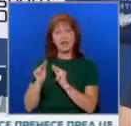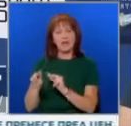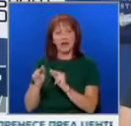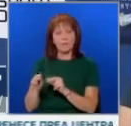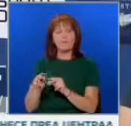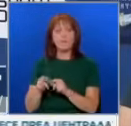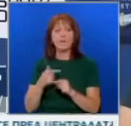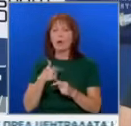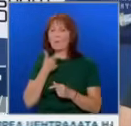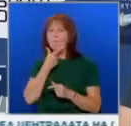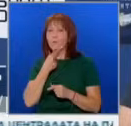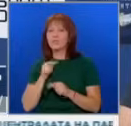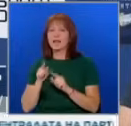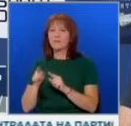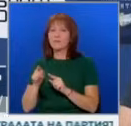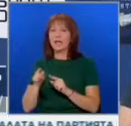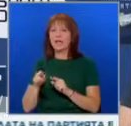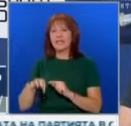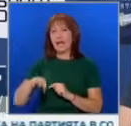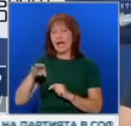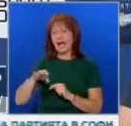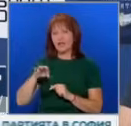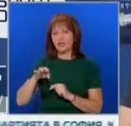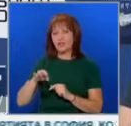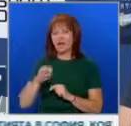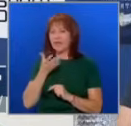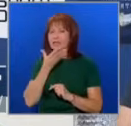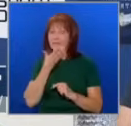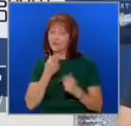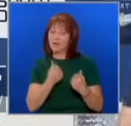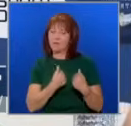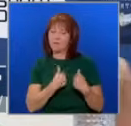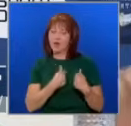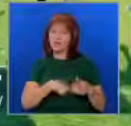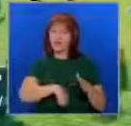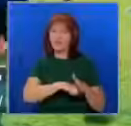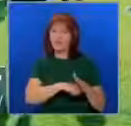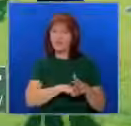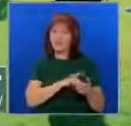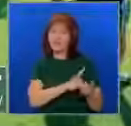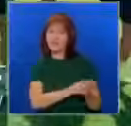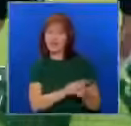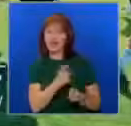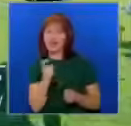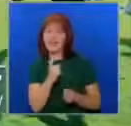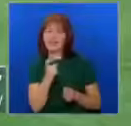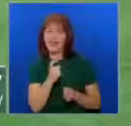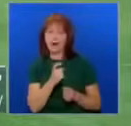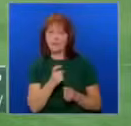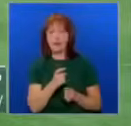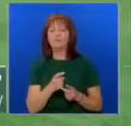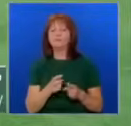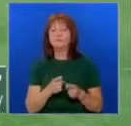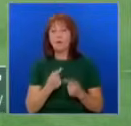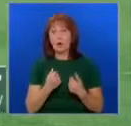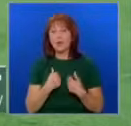селектирал. Познавам много добре техните качества. Запознал съм и нашите футболисти с силните и слабите им страни. От нас зависи изцяло изхода